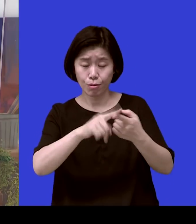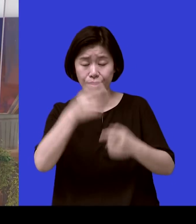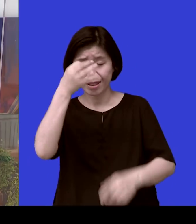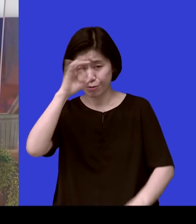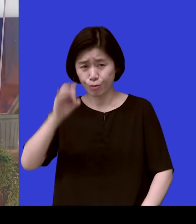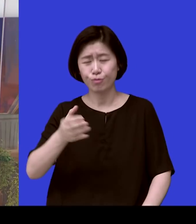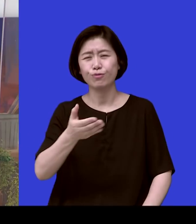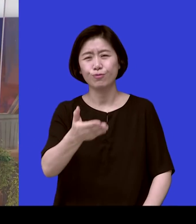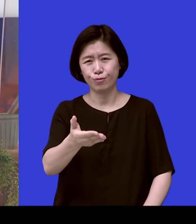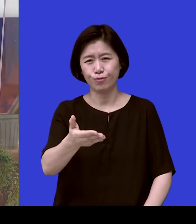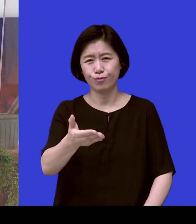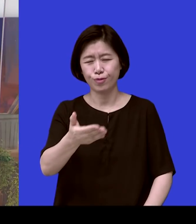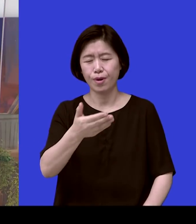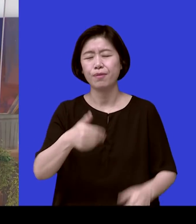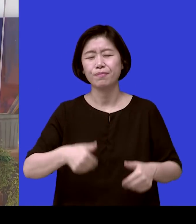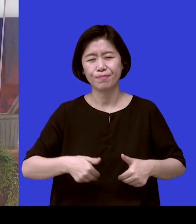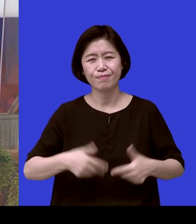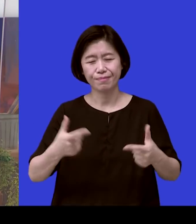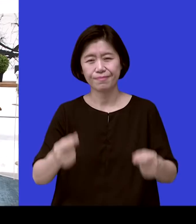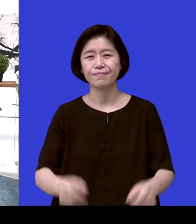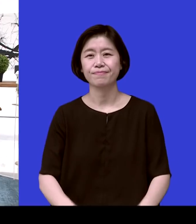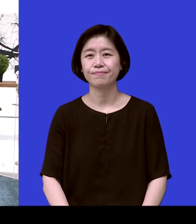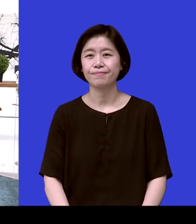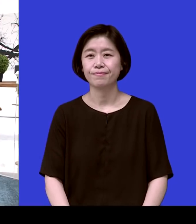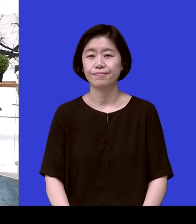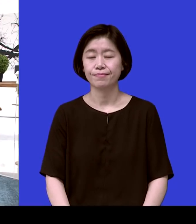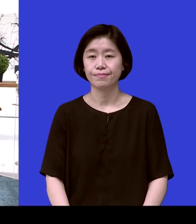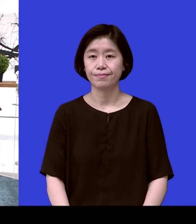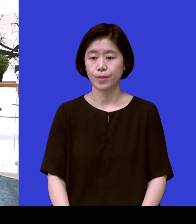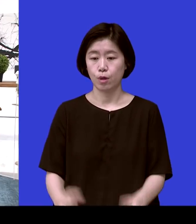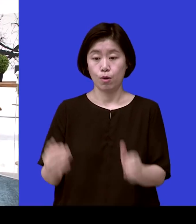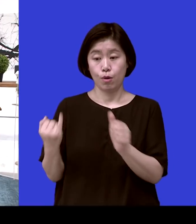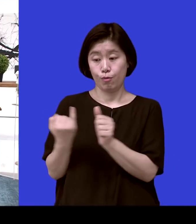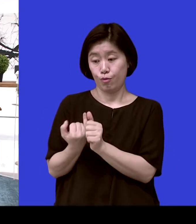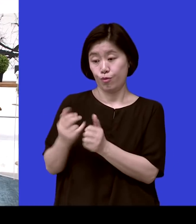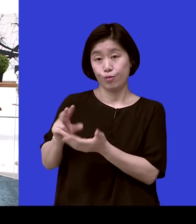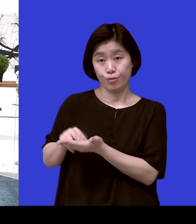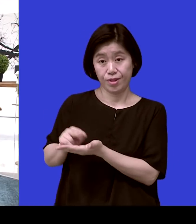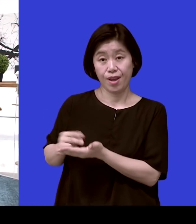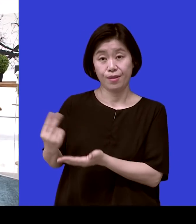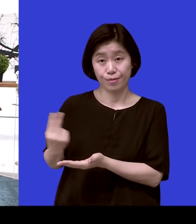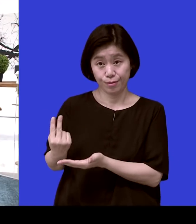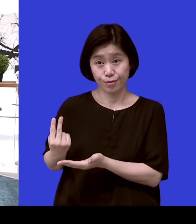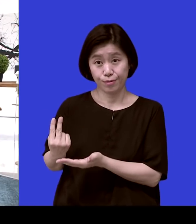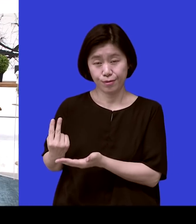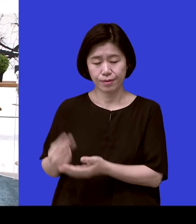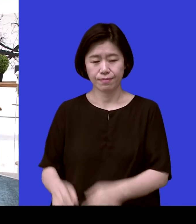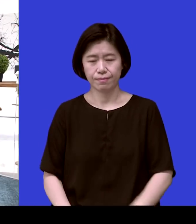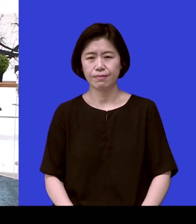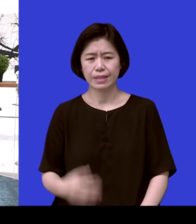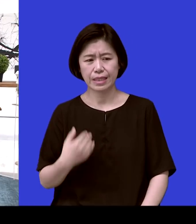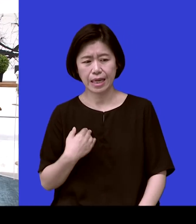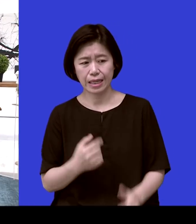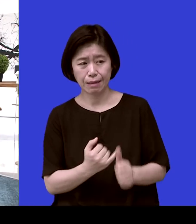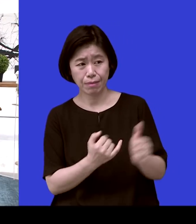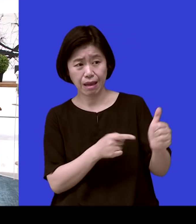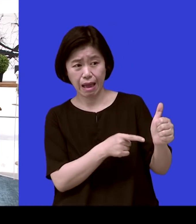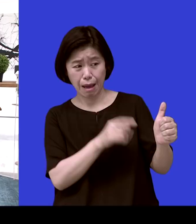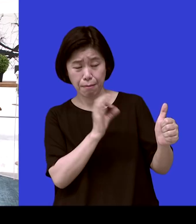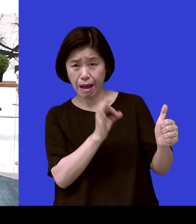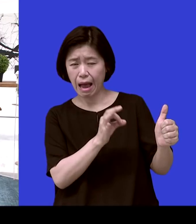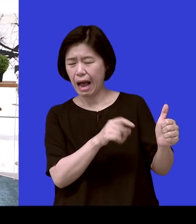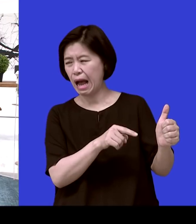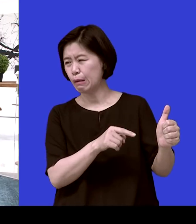된다는 생각이 갑자기 들더라고요. 네, 네. 그러면서 부부 문제도 그렇고 남편이 뭐 마음에 안 드는 행동 기본